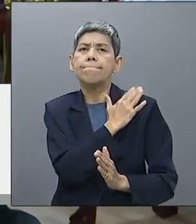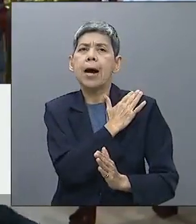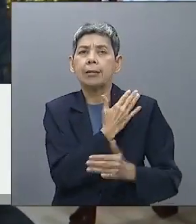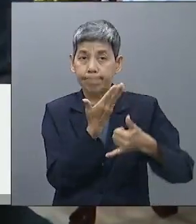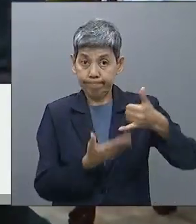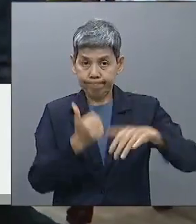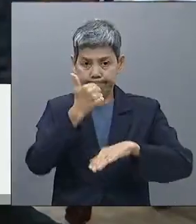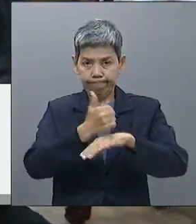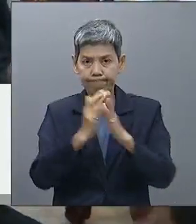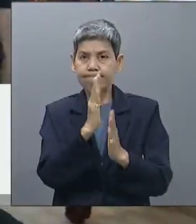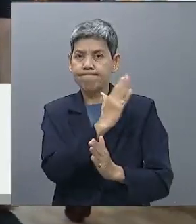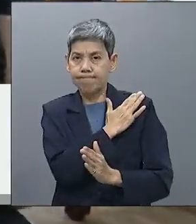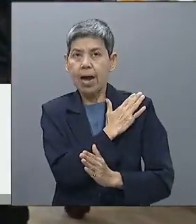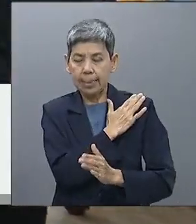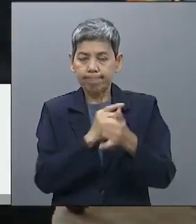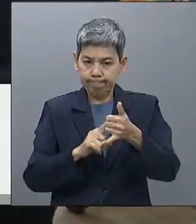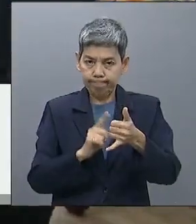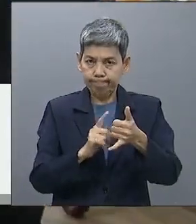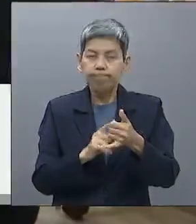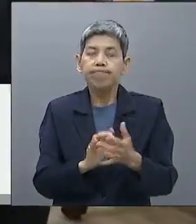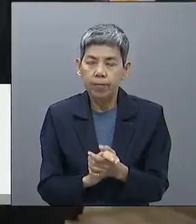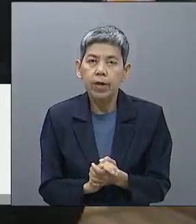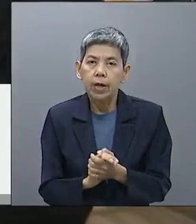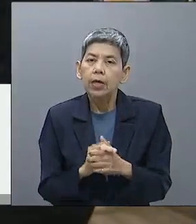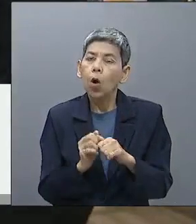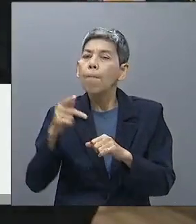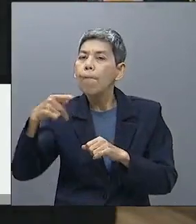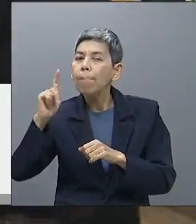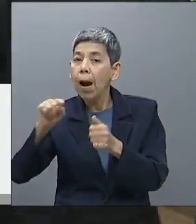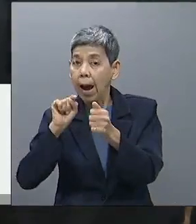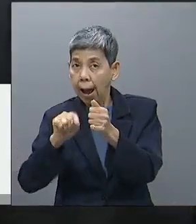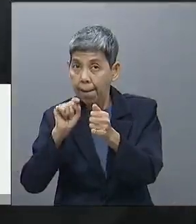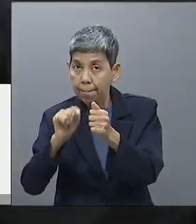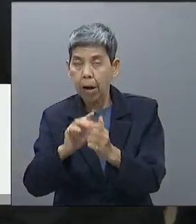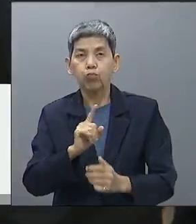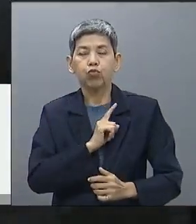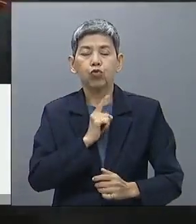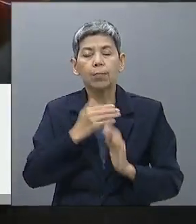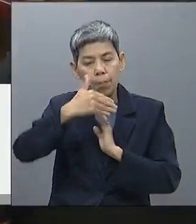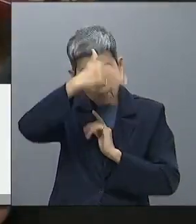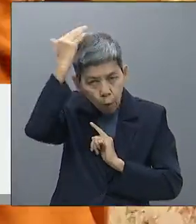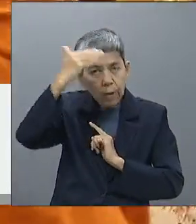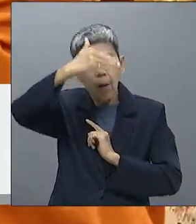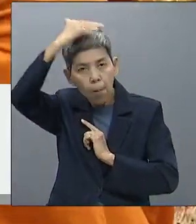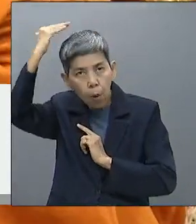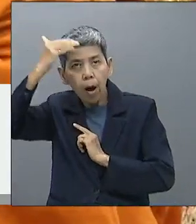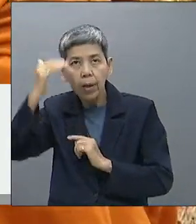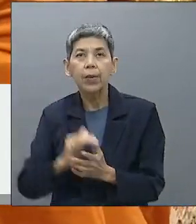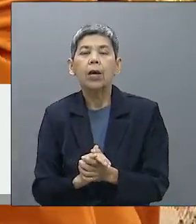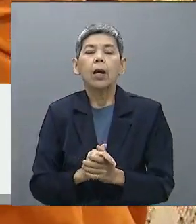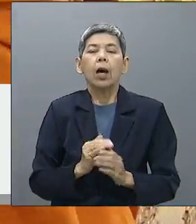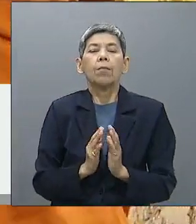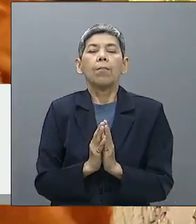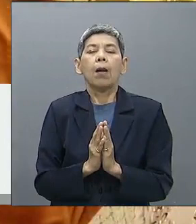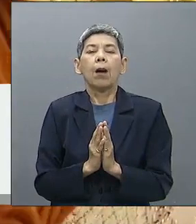รเจ้าอาวาสวัดสุนทรธรรมทานเจ้าคณะเขตป้อมปราบศัตรูพ่ายปทุมวันเป็นพระอุปัชฌาย์ให้ช่วงหนึ่งระหว่างทำพิธี